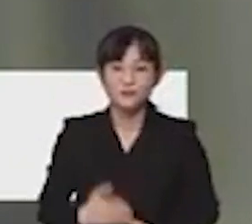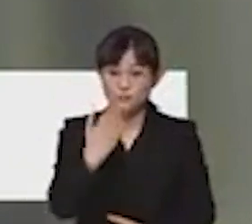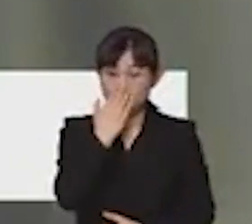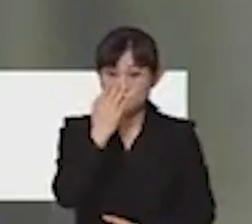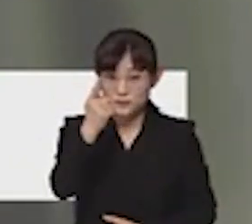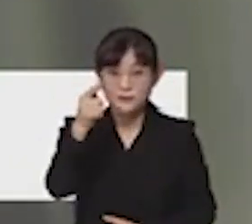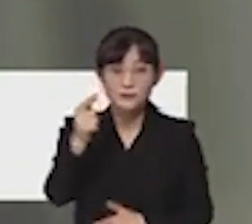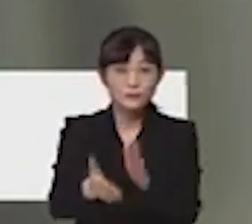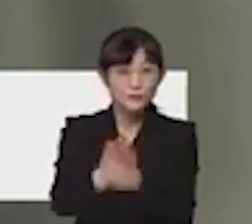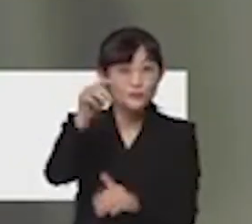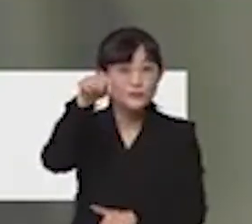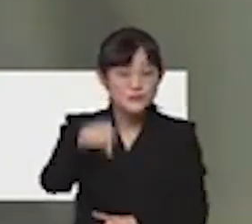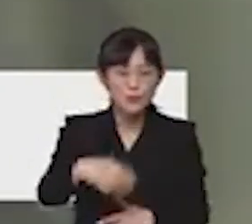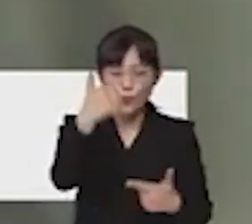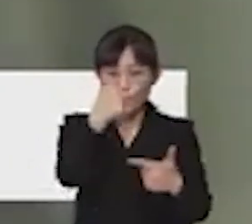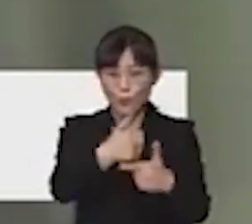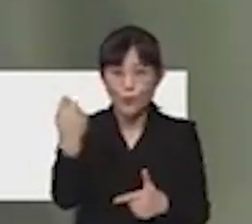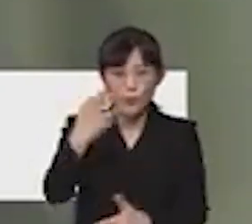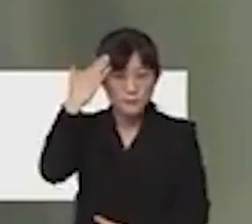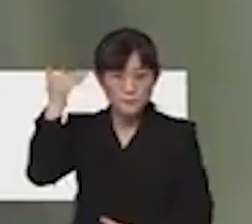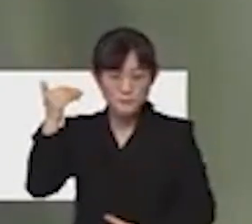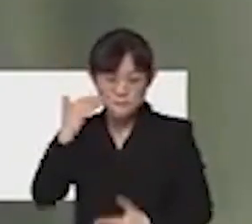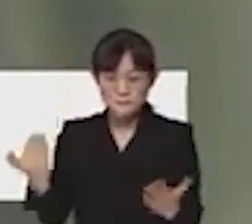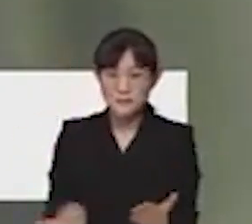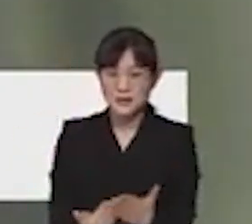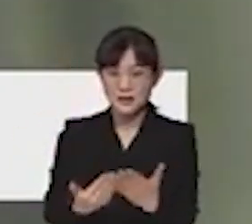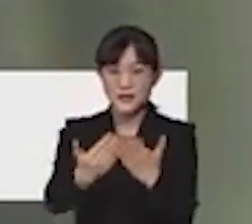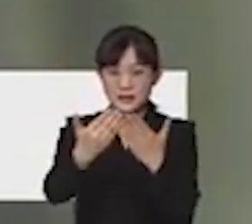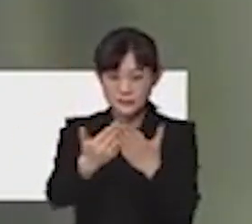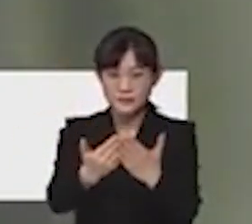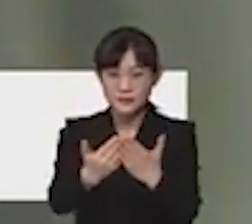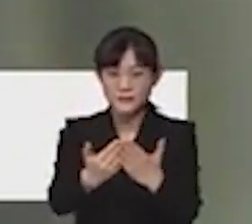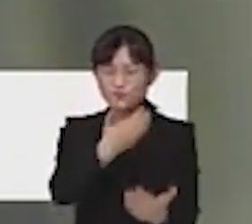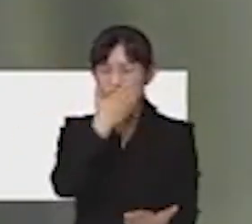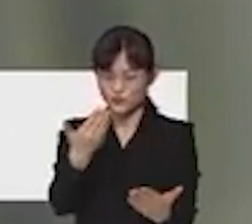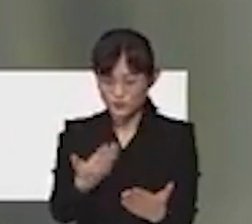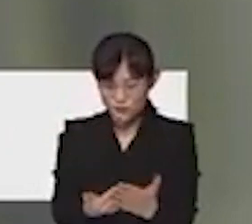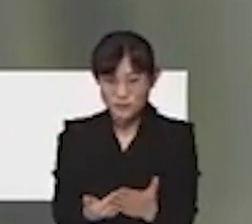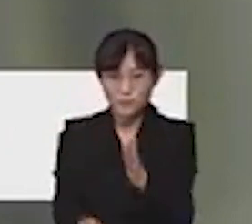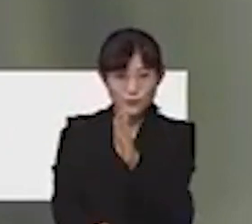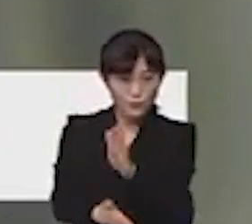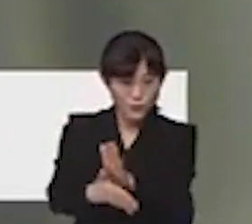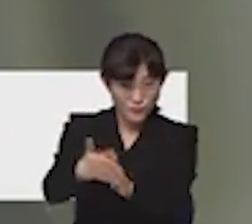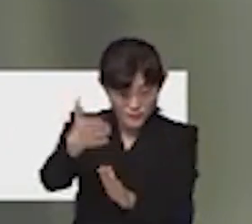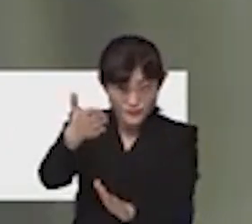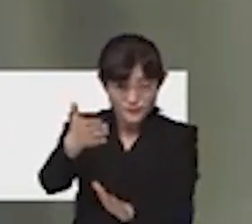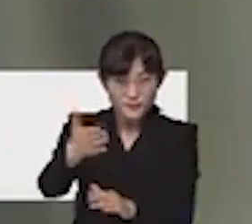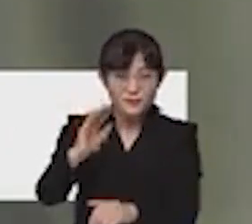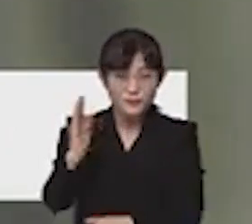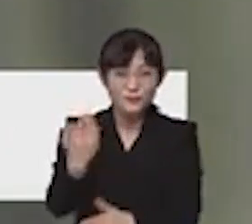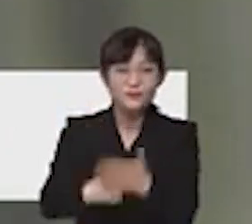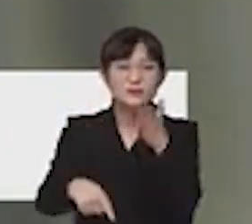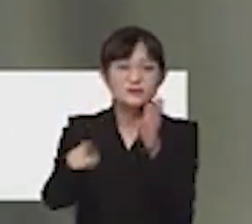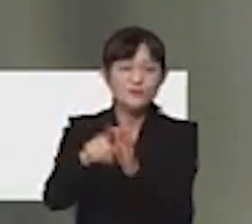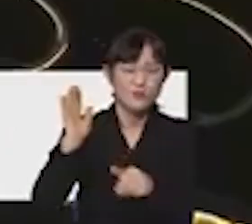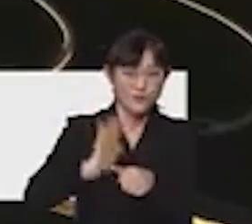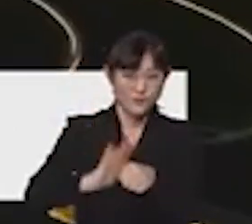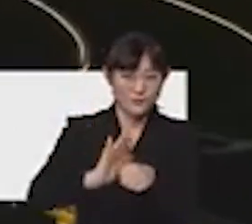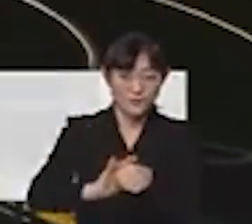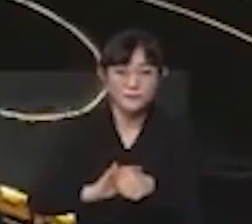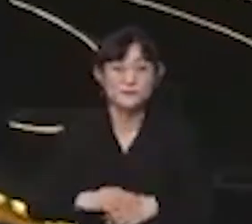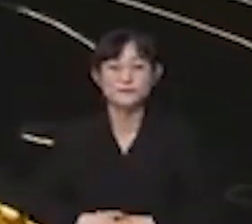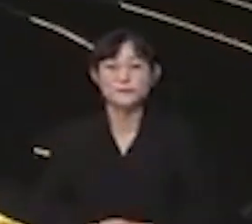순천이 호남과 대한민국 발전의 핵심 거점이 되도록 제대로